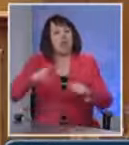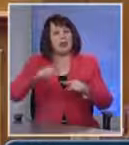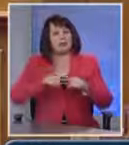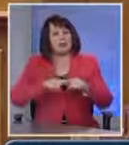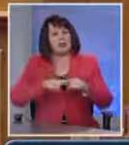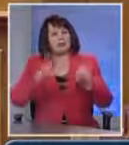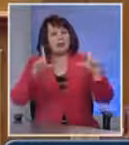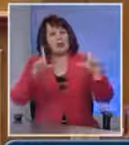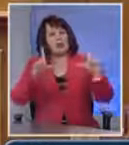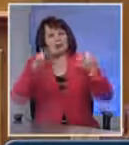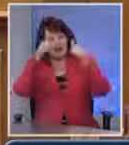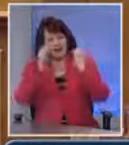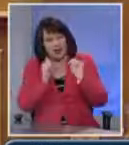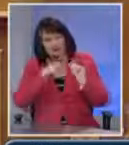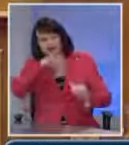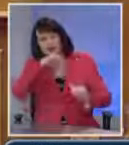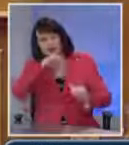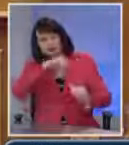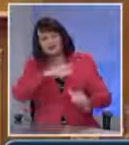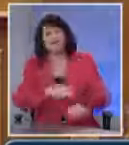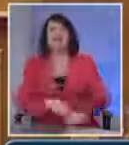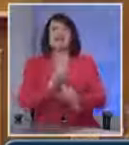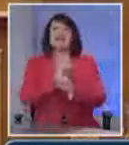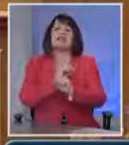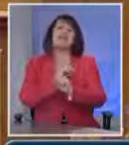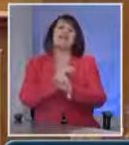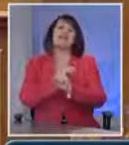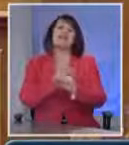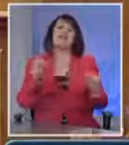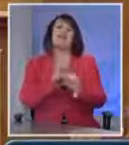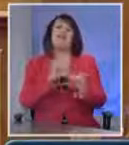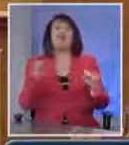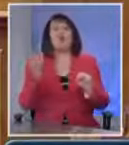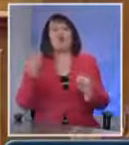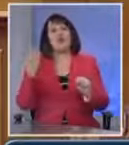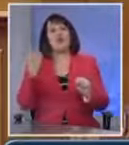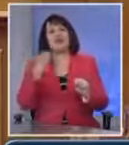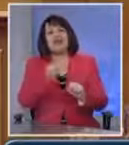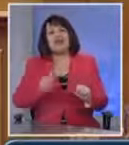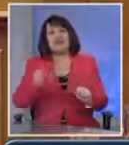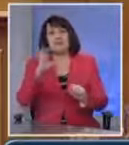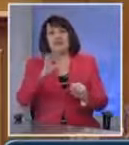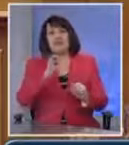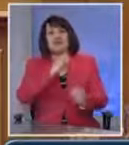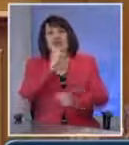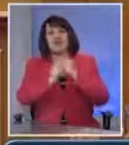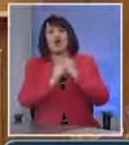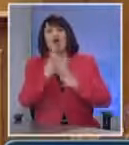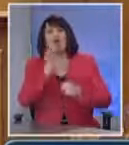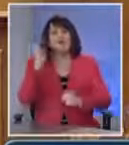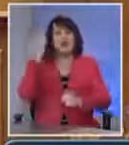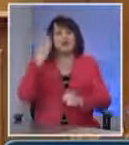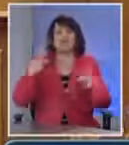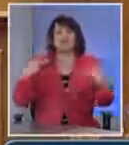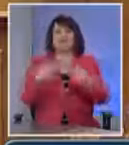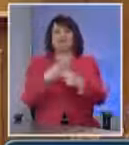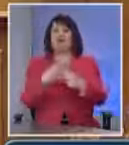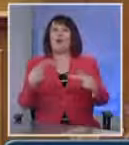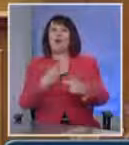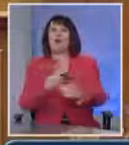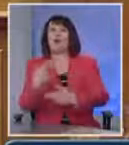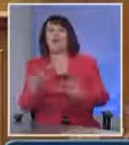προοδευτικό να κόβεις κορδέλες στη Σαντορίνη όπως πριν 40-50 χρόνια και να αναγκάζεσαι μετά από μερικές μέρες να λες